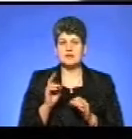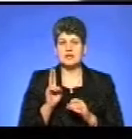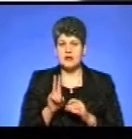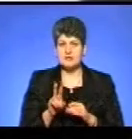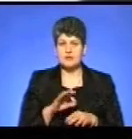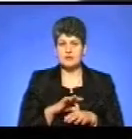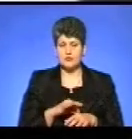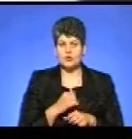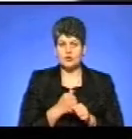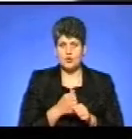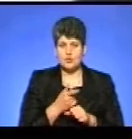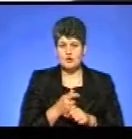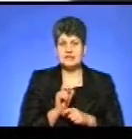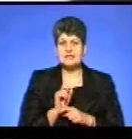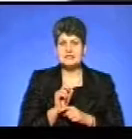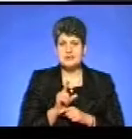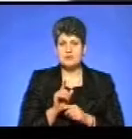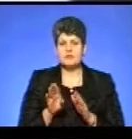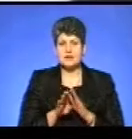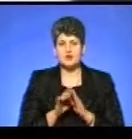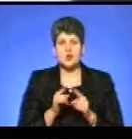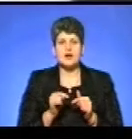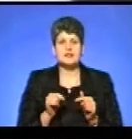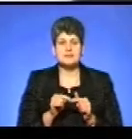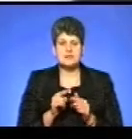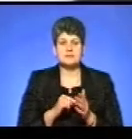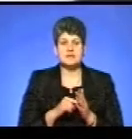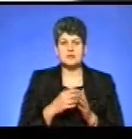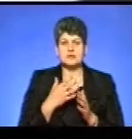якого ордер виписаний, замовив підрядну організацію